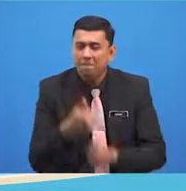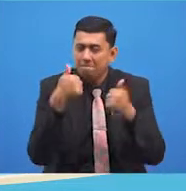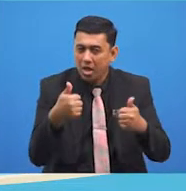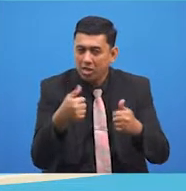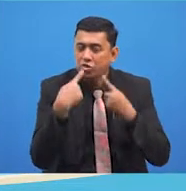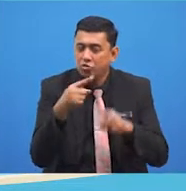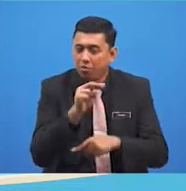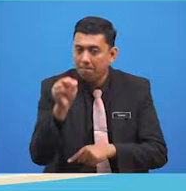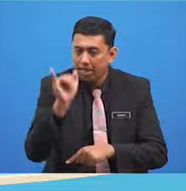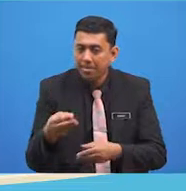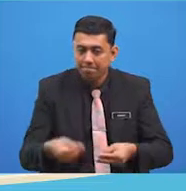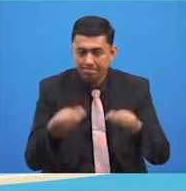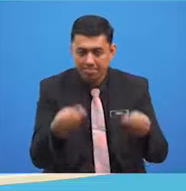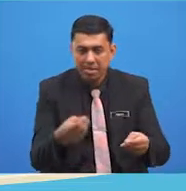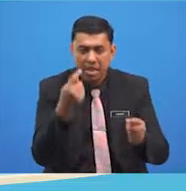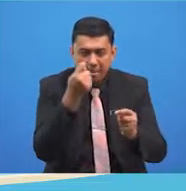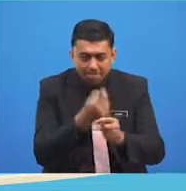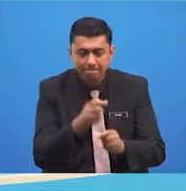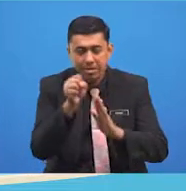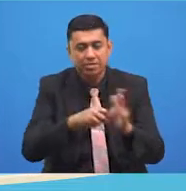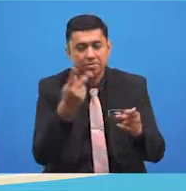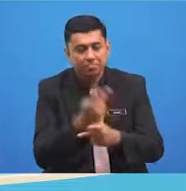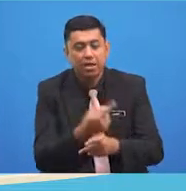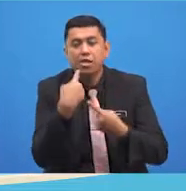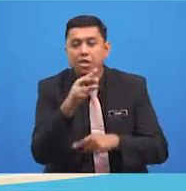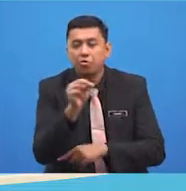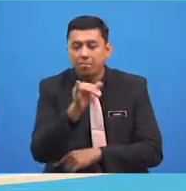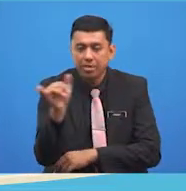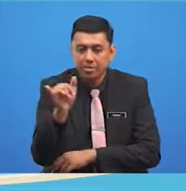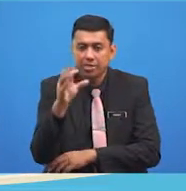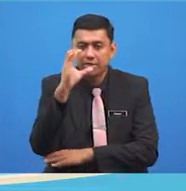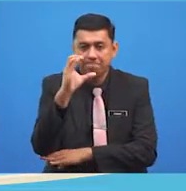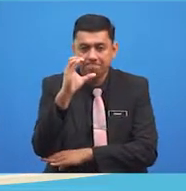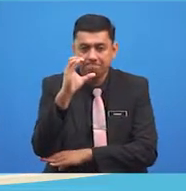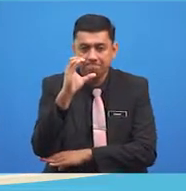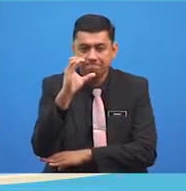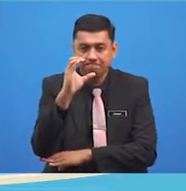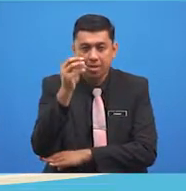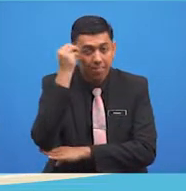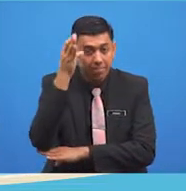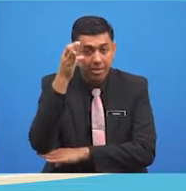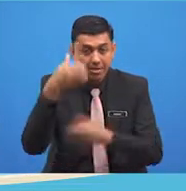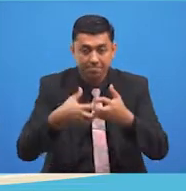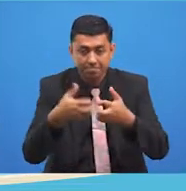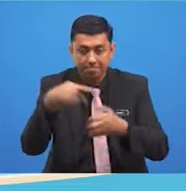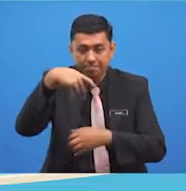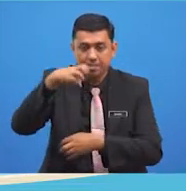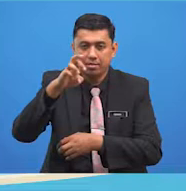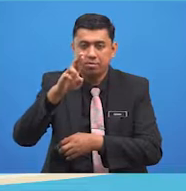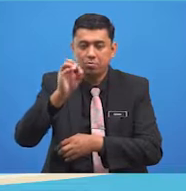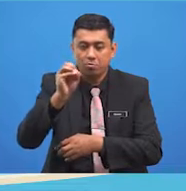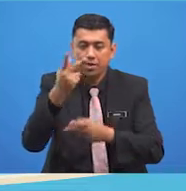Bagus jawapan yang diberikan, tepat sekali. Jawapannya ialah C, iaitu perkembangan industri